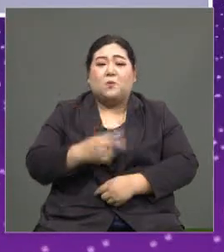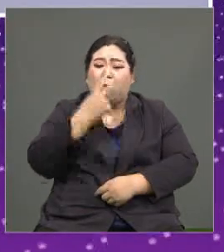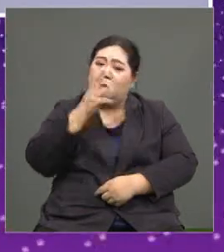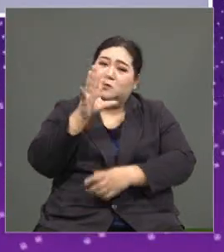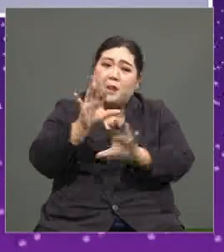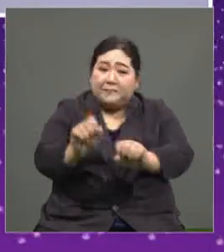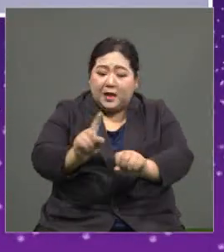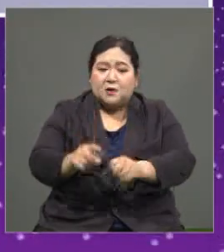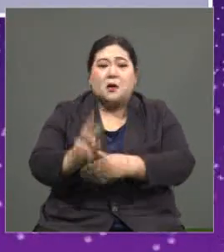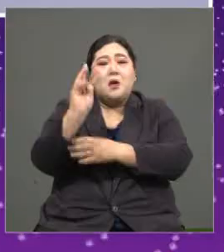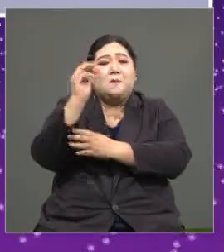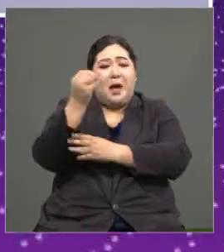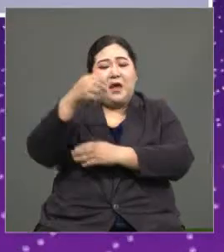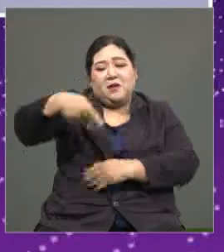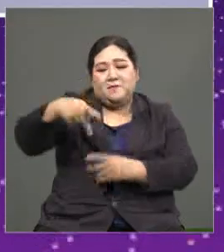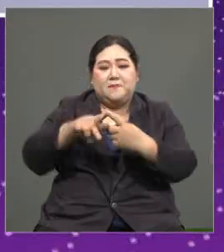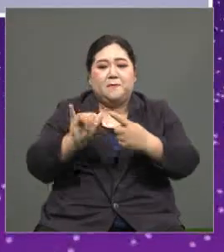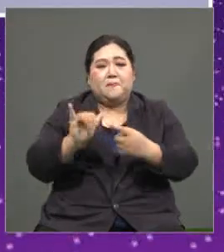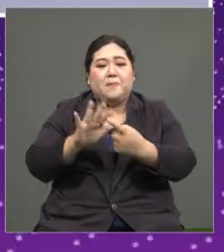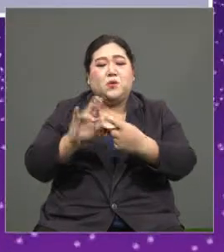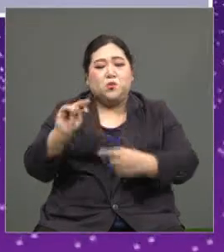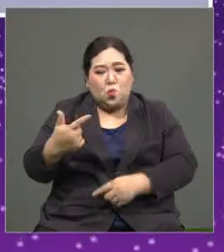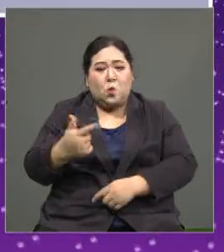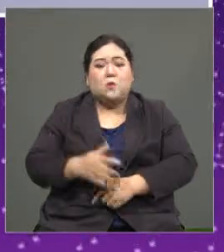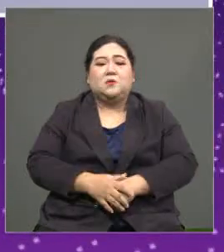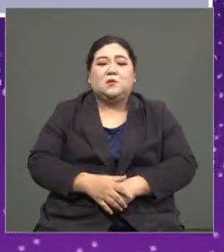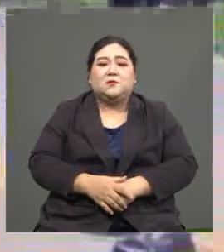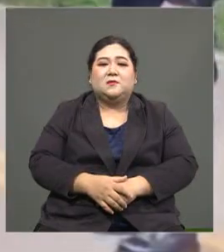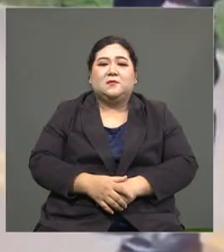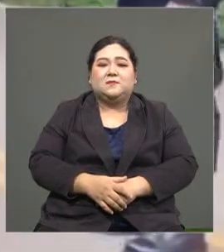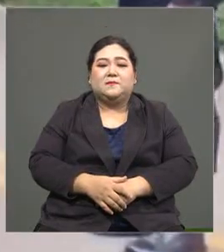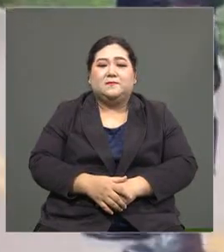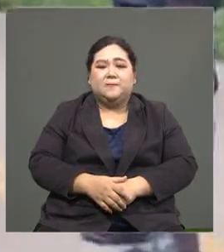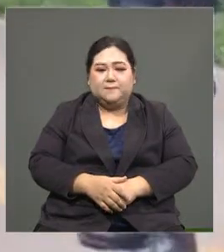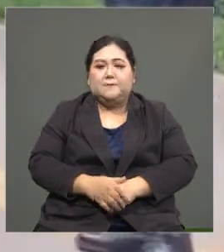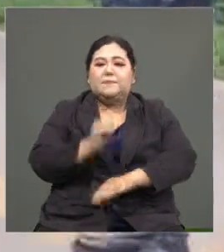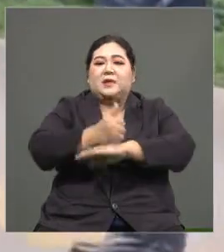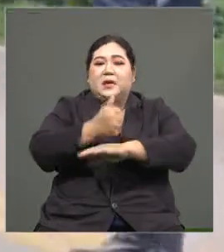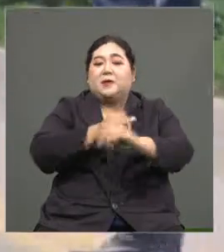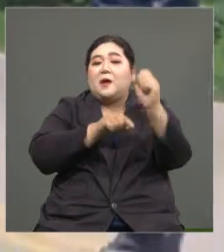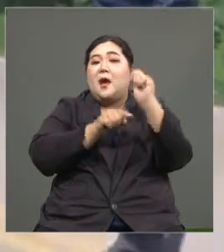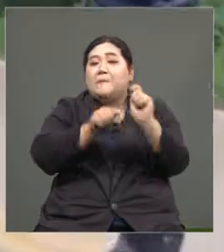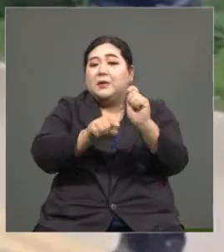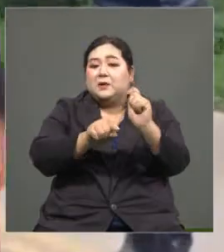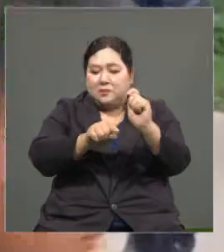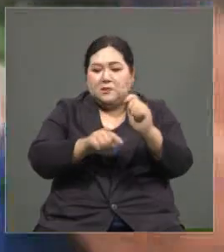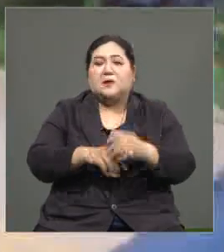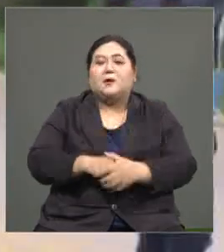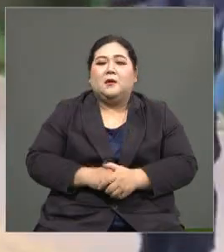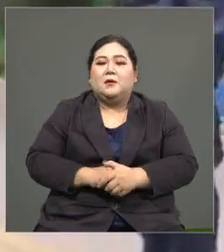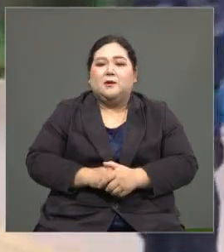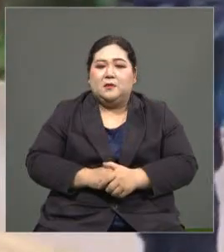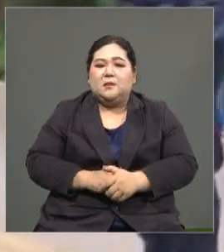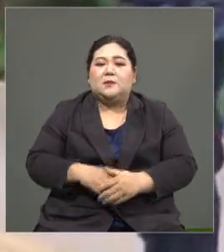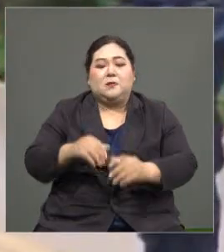บาทนะคะบนถนนสายแม่รามาสบ้านตากค่ะโดยนายปริญญาสายรนายอำเภอแม่รามาสจังหวัดตากนะคะก็นำกำลังสมาชิกอสอำเภอแม่